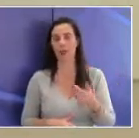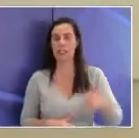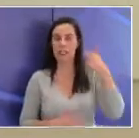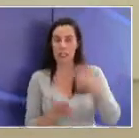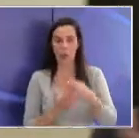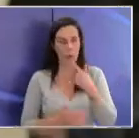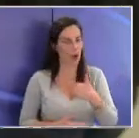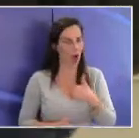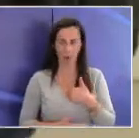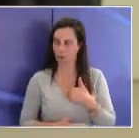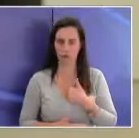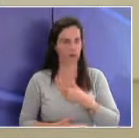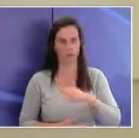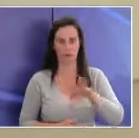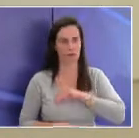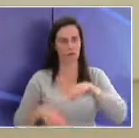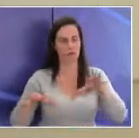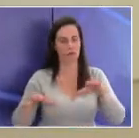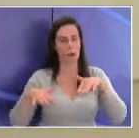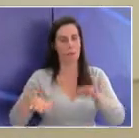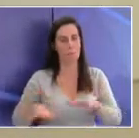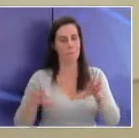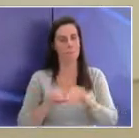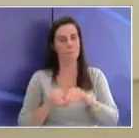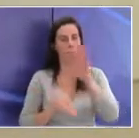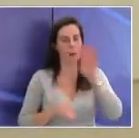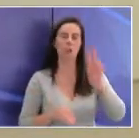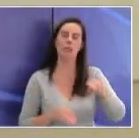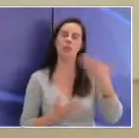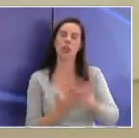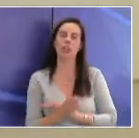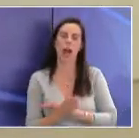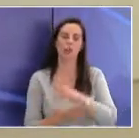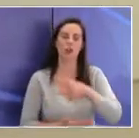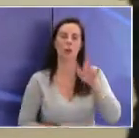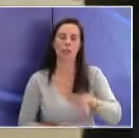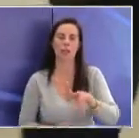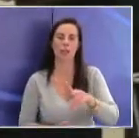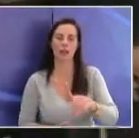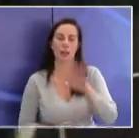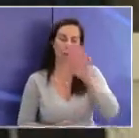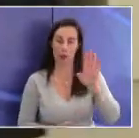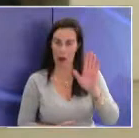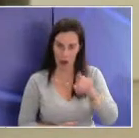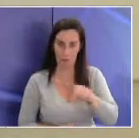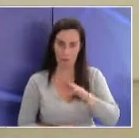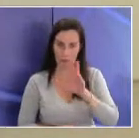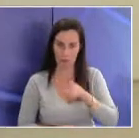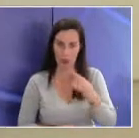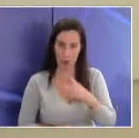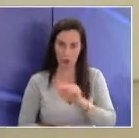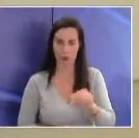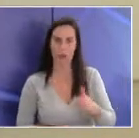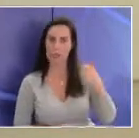כחלון, אנחנו לא נשב בממשלה שיש כתב אישום נגד העומד בראשה. האם גם את יכולה להגיד את זה?